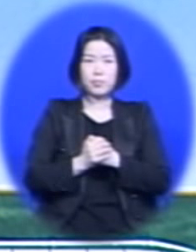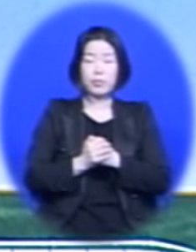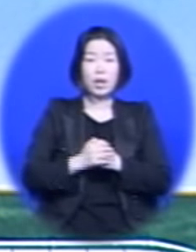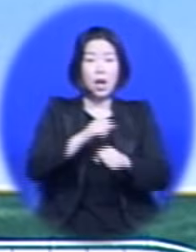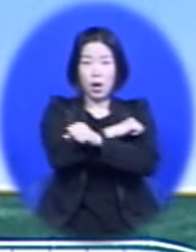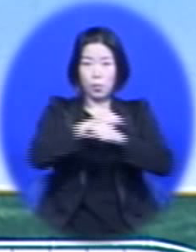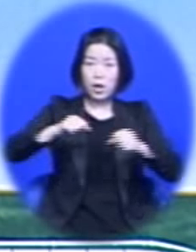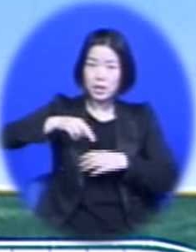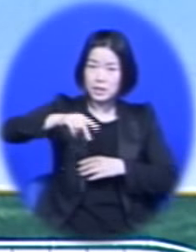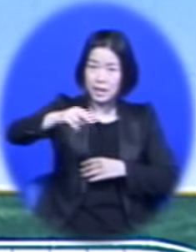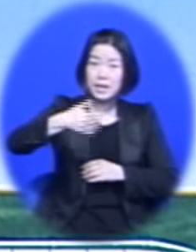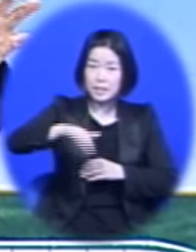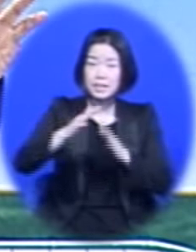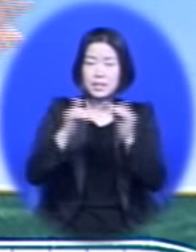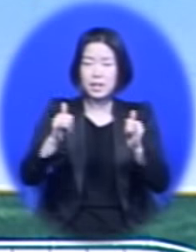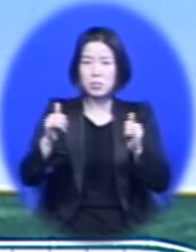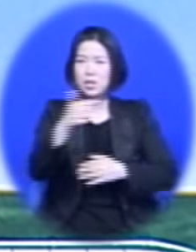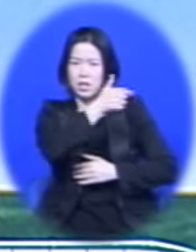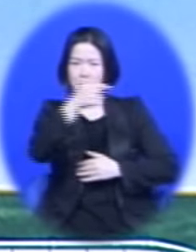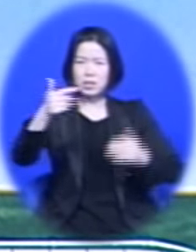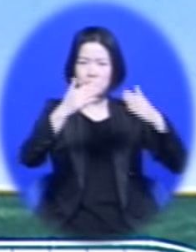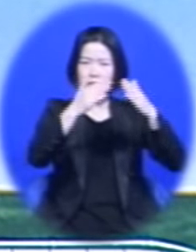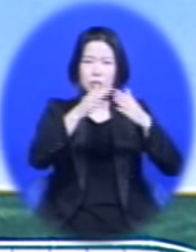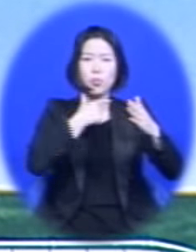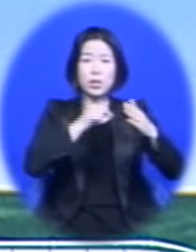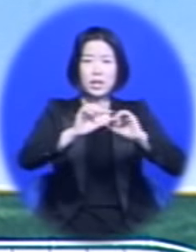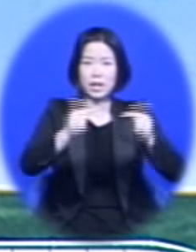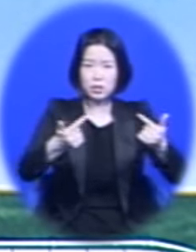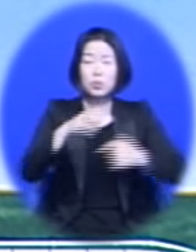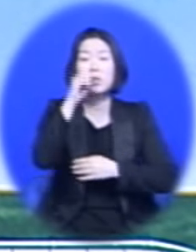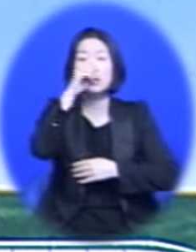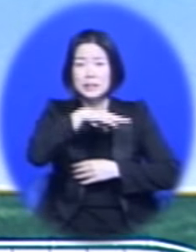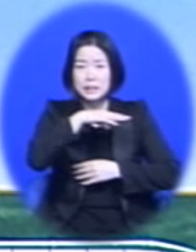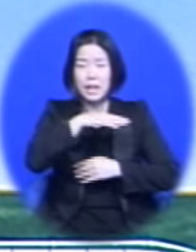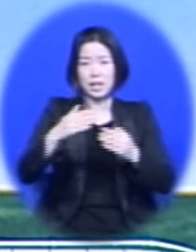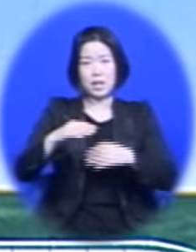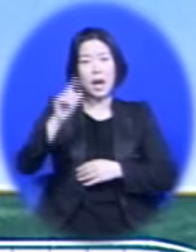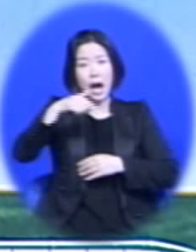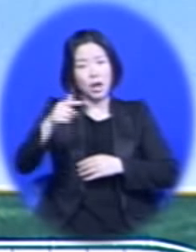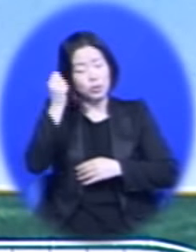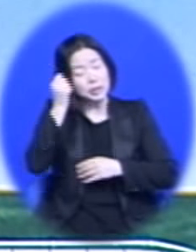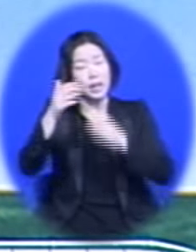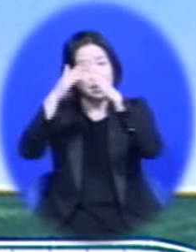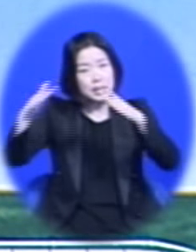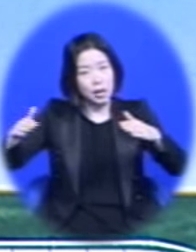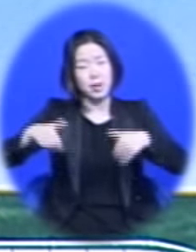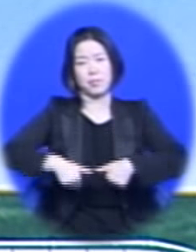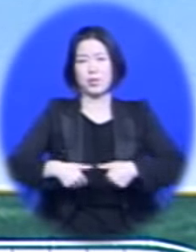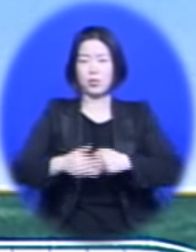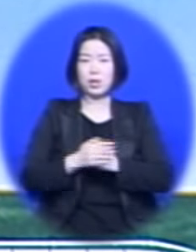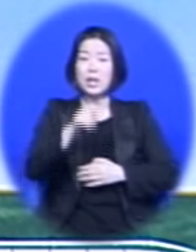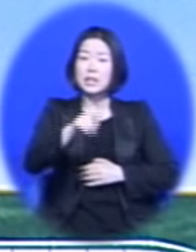여러분, 광야를 지나가는 사람은 큰 집을 구하는 게 아니고 그냥 장막만 있으면 됩니다.